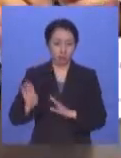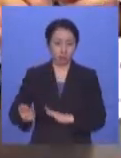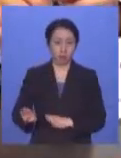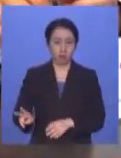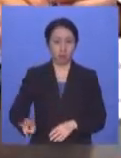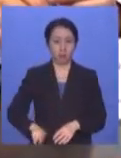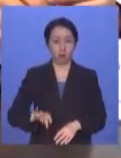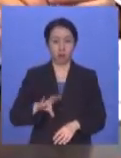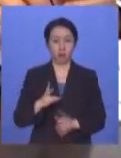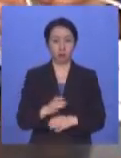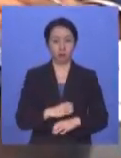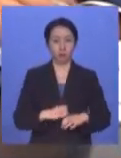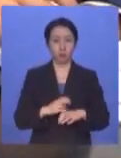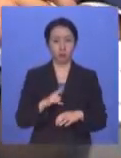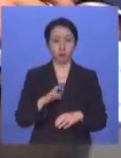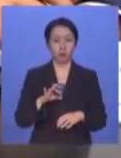заместитель